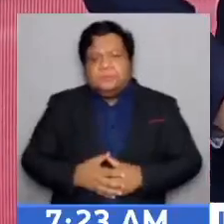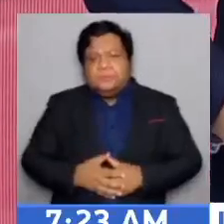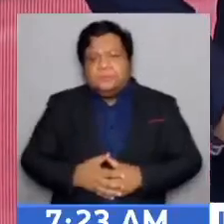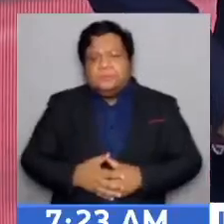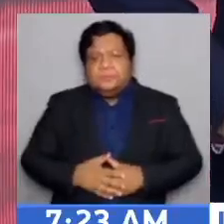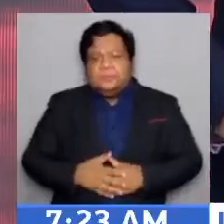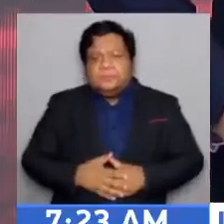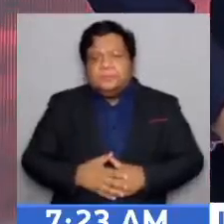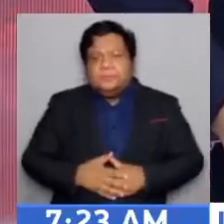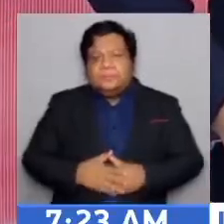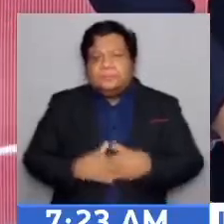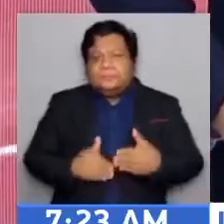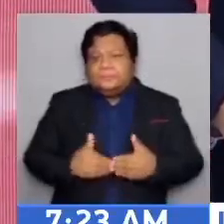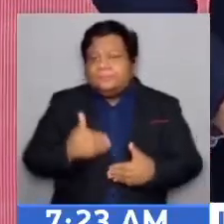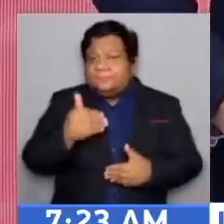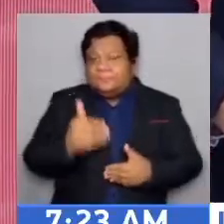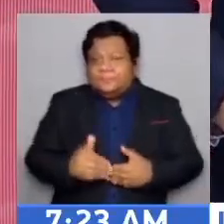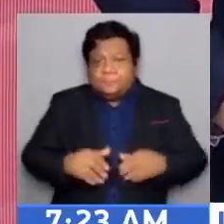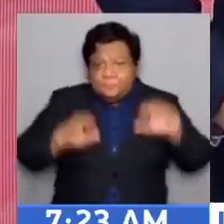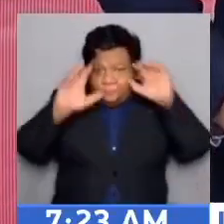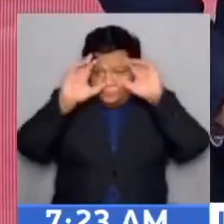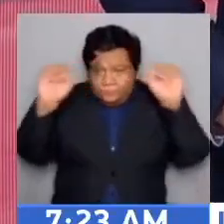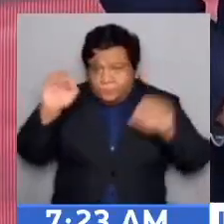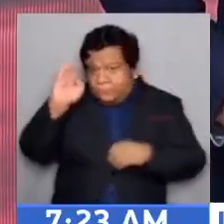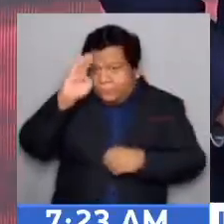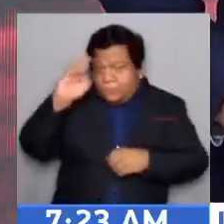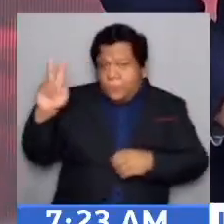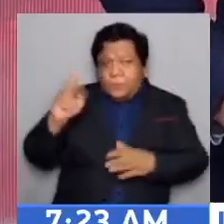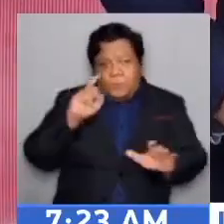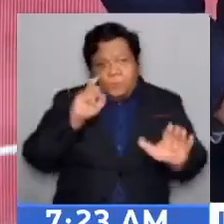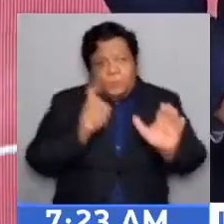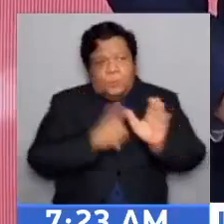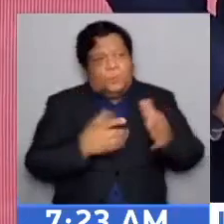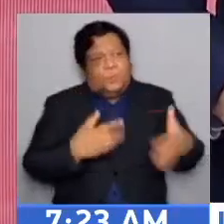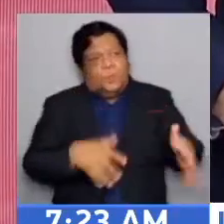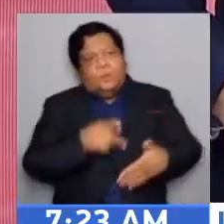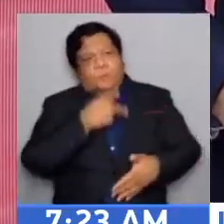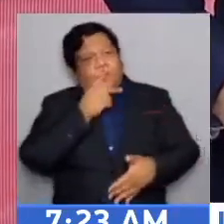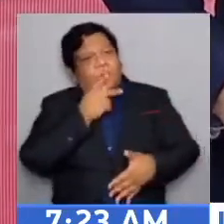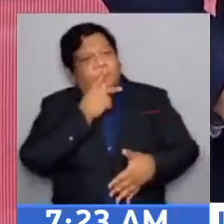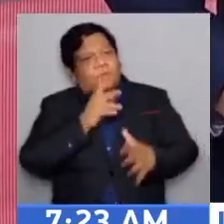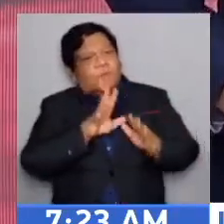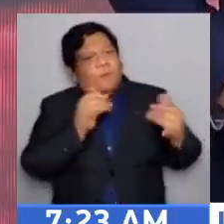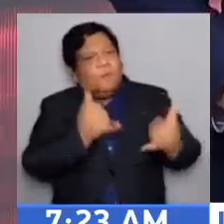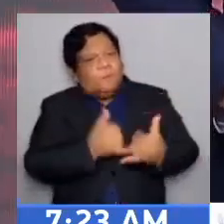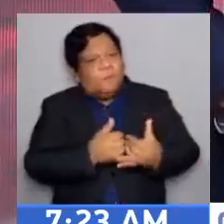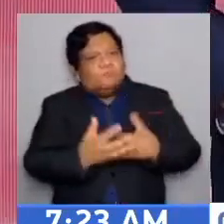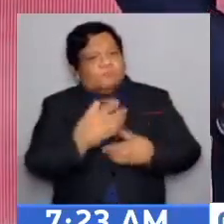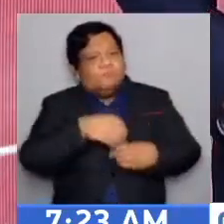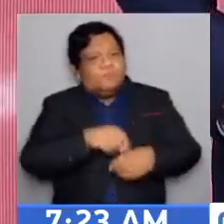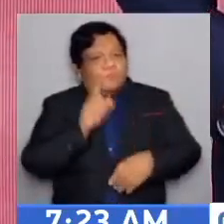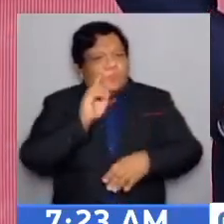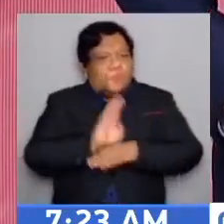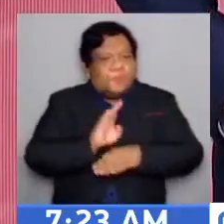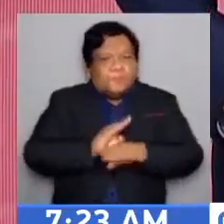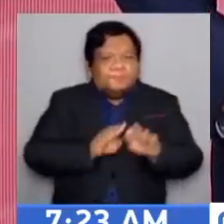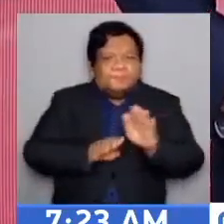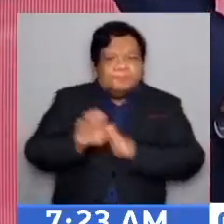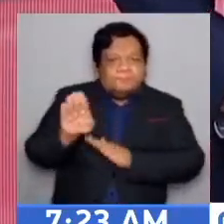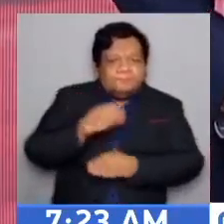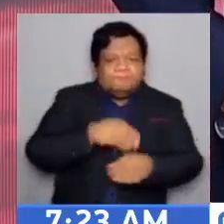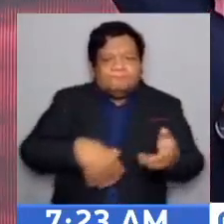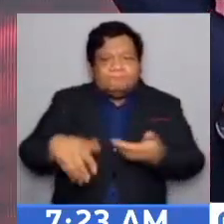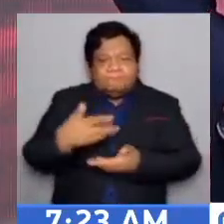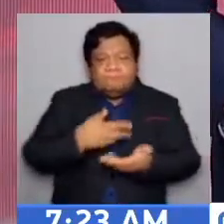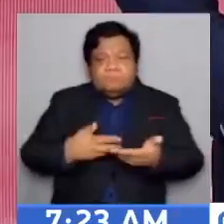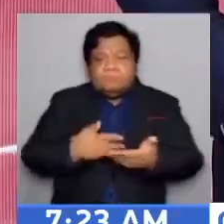Kinilala ni Pangulong Bongbong Marcos ang ambag ng pribadong sektor sa ekonomiya sa Philippine Business Conference and Expo. Nagpaliwanag din ng Pangulo kung bakit wala